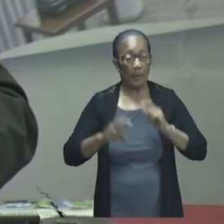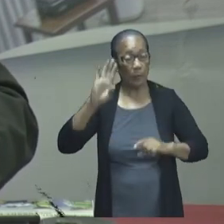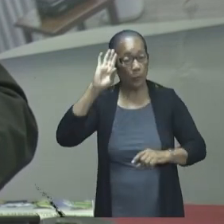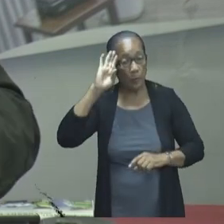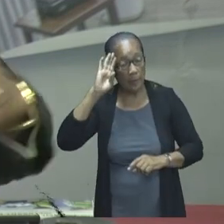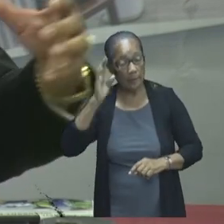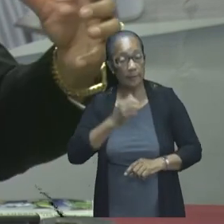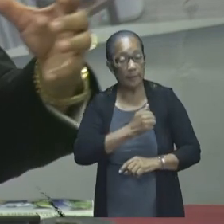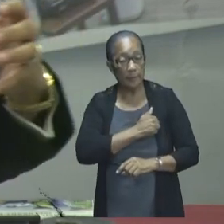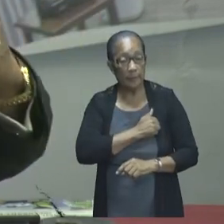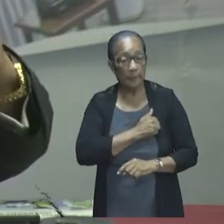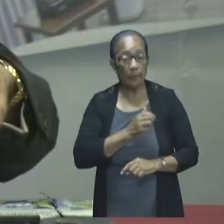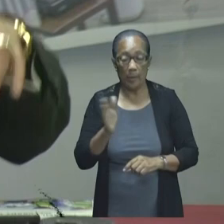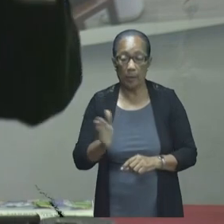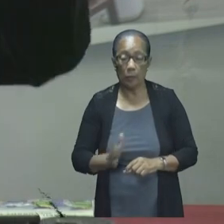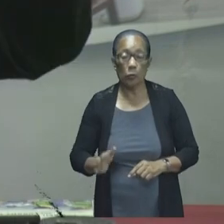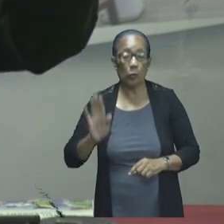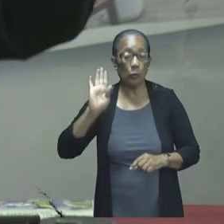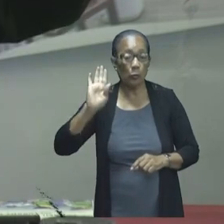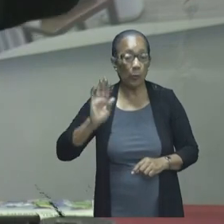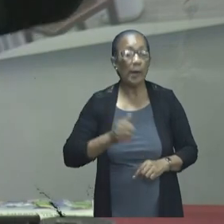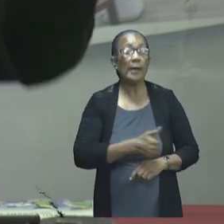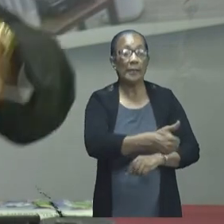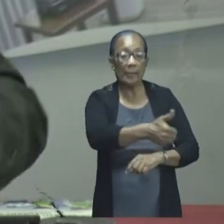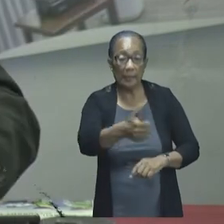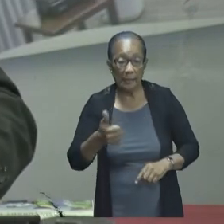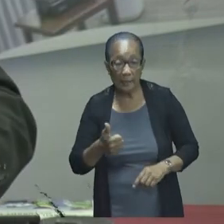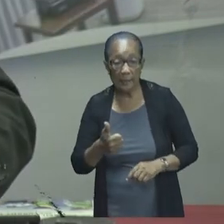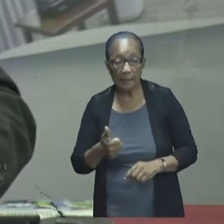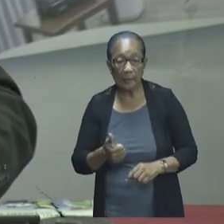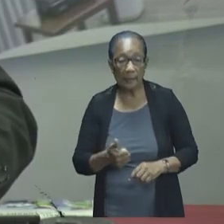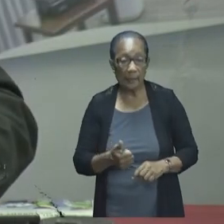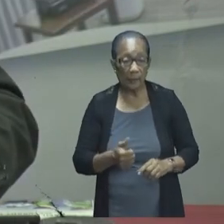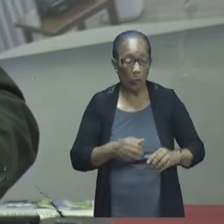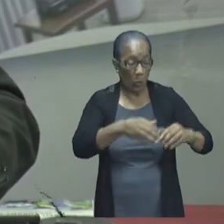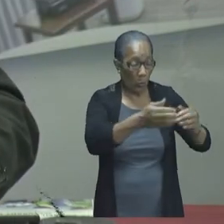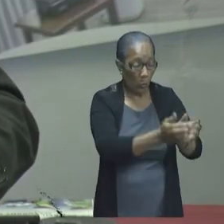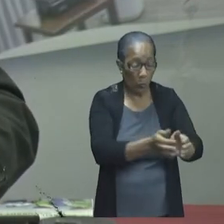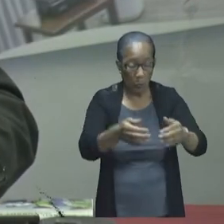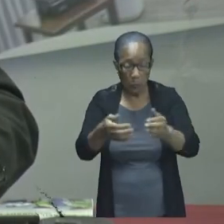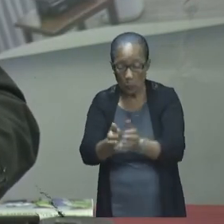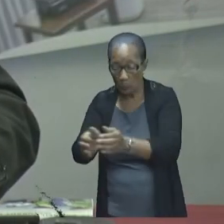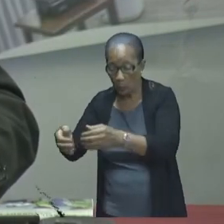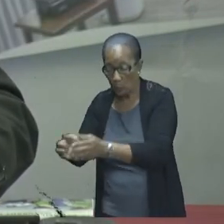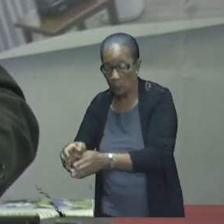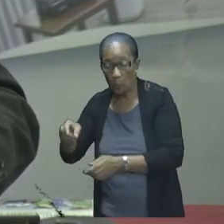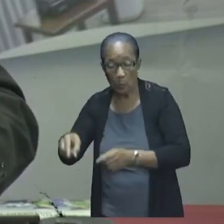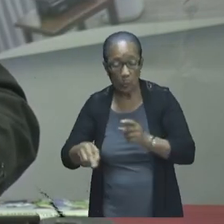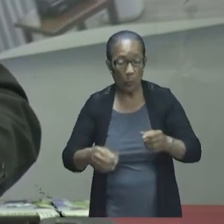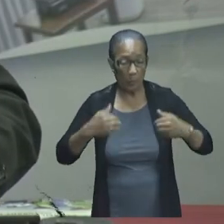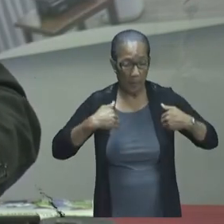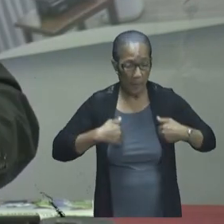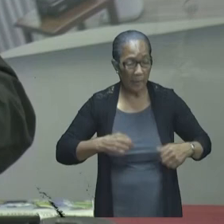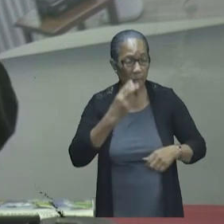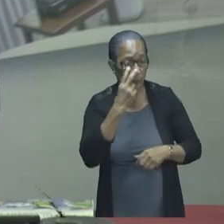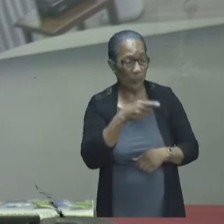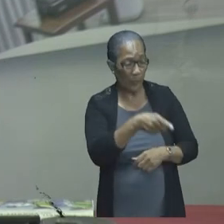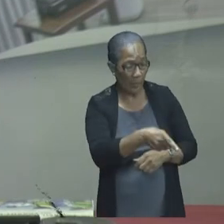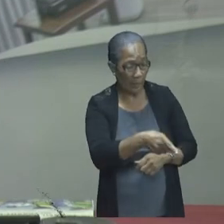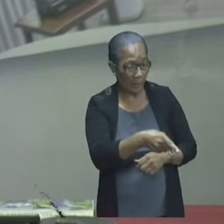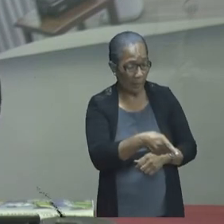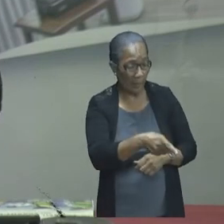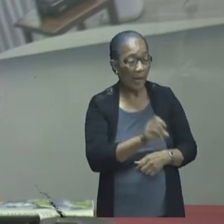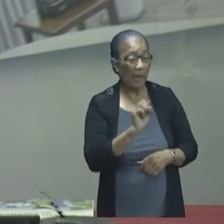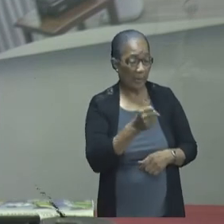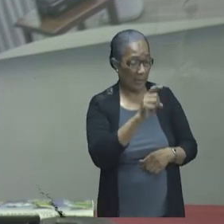bijklussen was alles wat we kunnen verzamelen en gaan rups komen op strategische locaties waar de burgers weten 3-daagse naar hulp daar kan ik